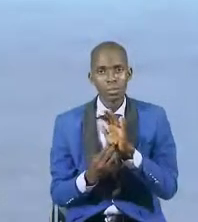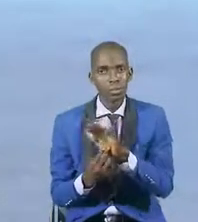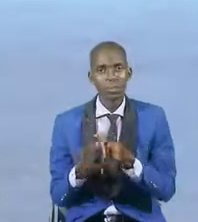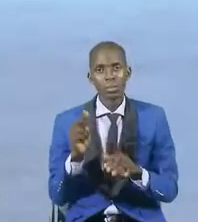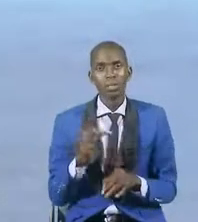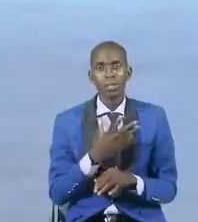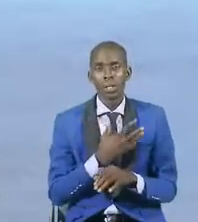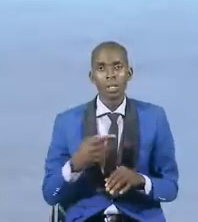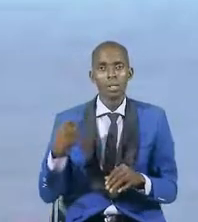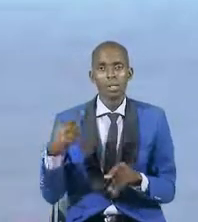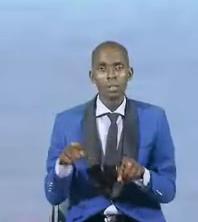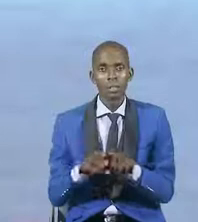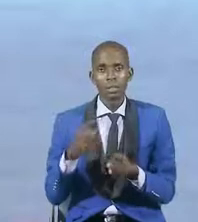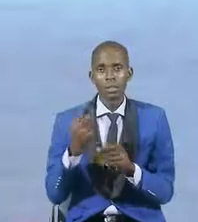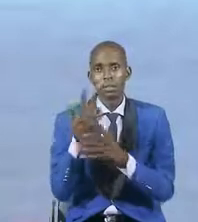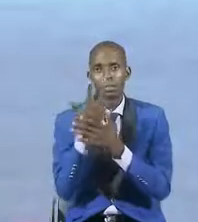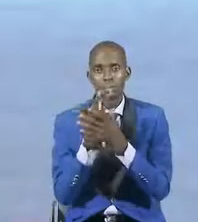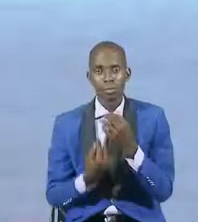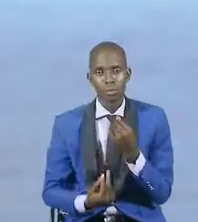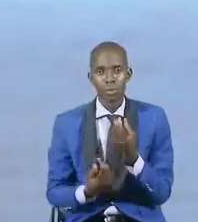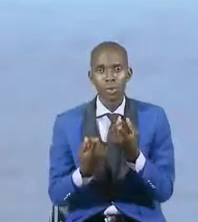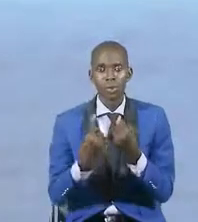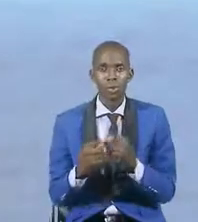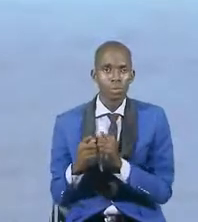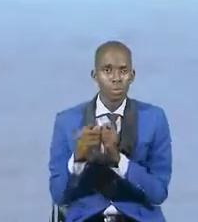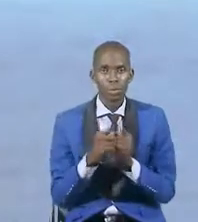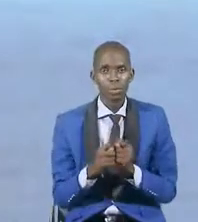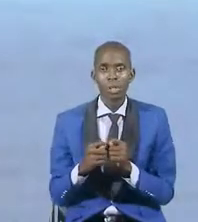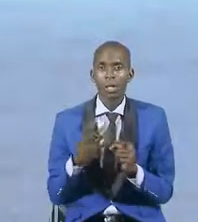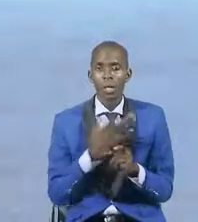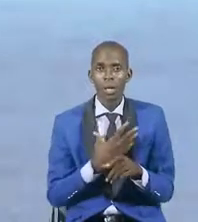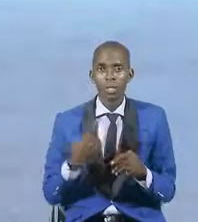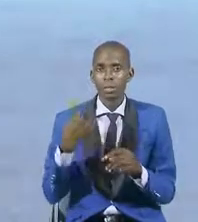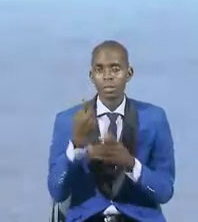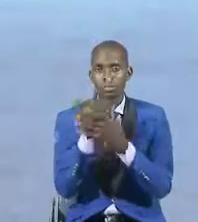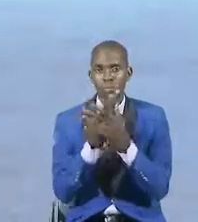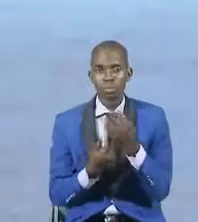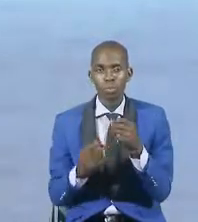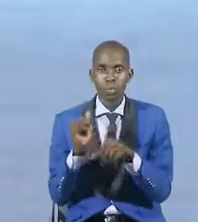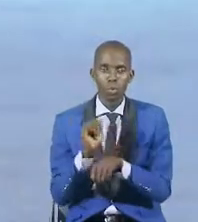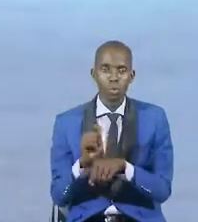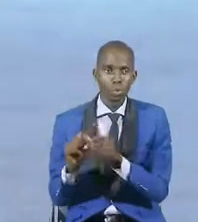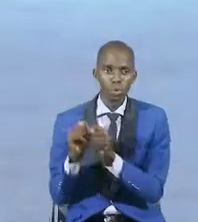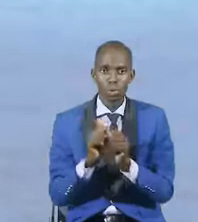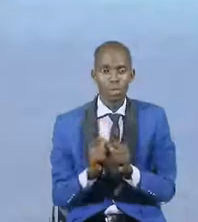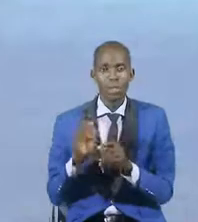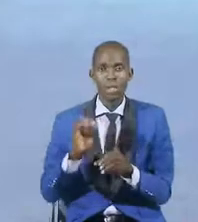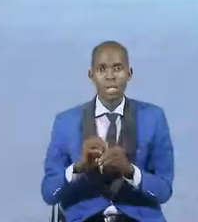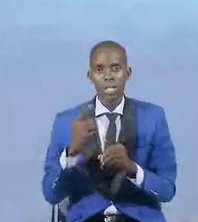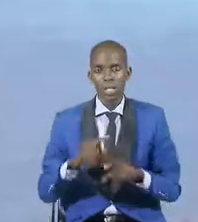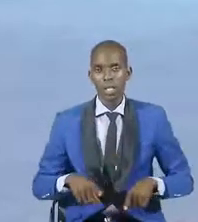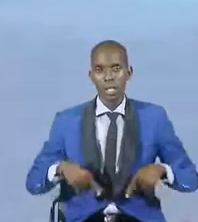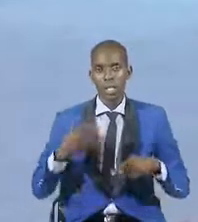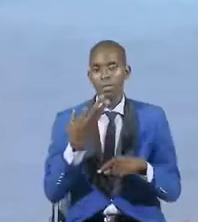manifestations, et comme la Trinité vient et se présente et opère ensemble dans la vie